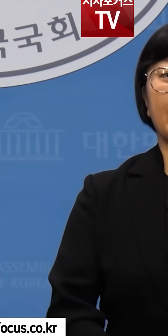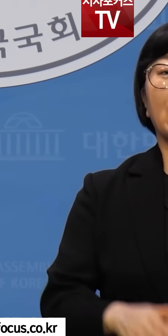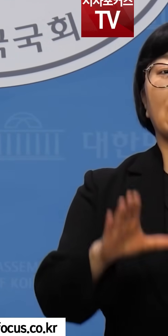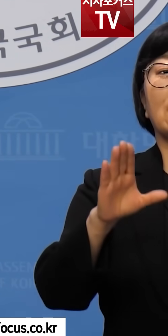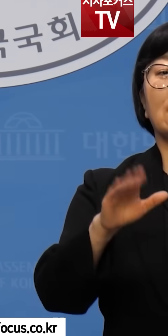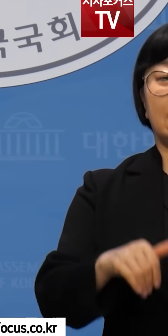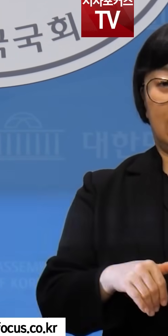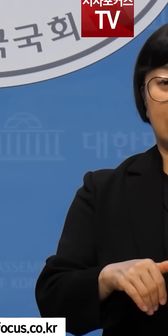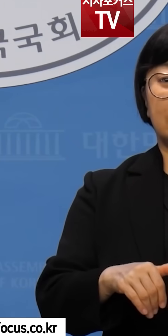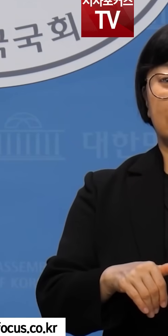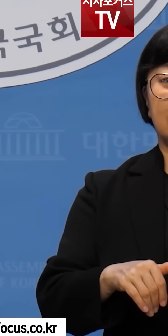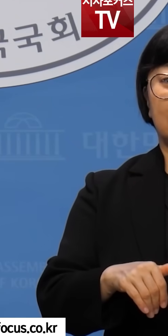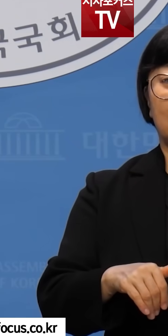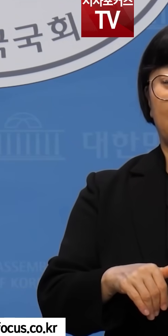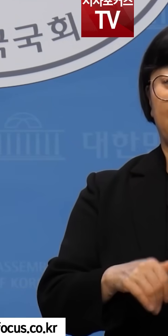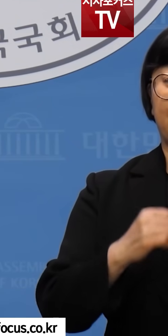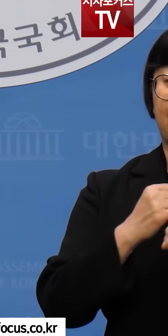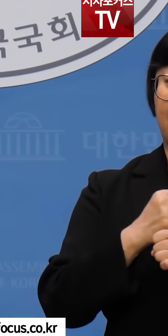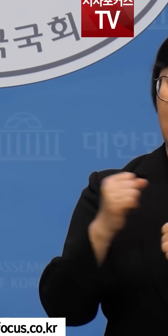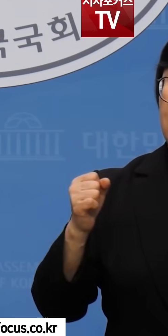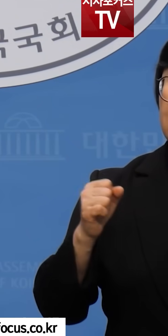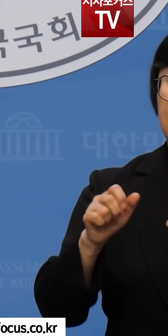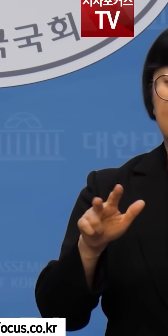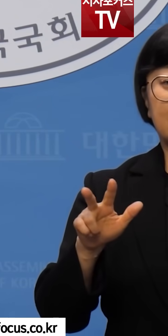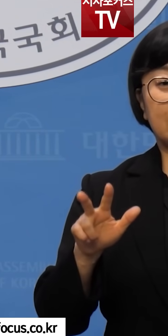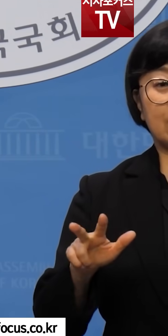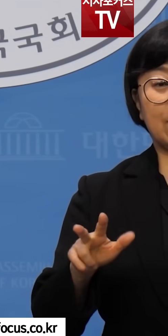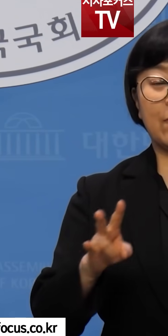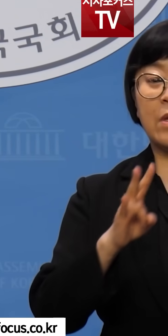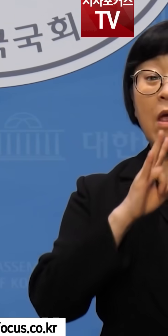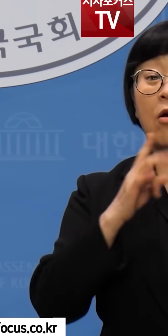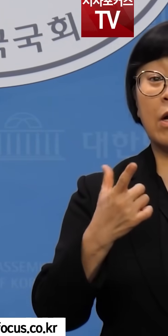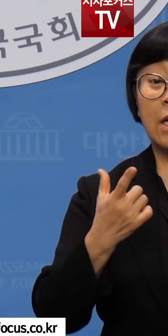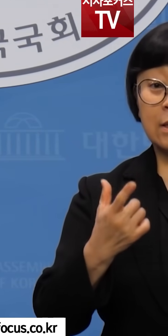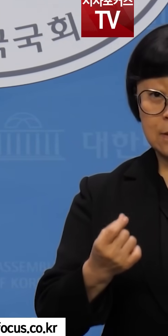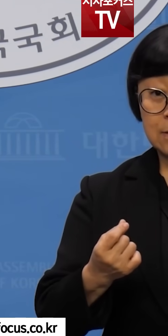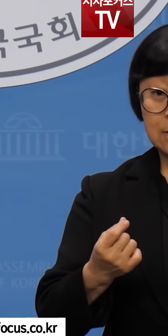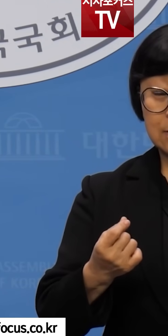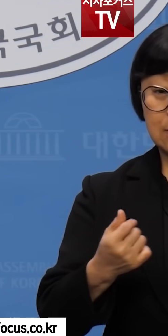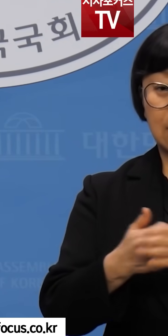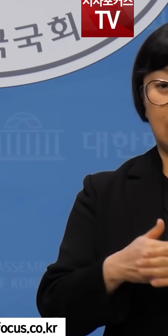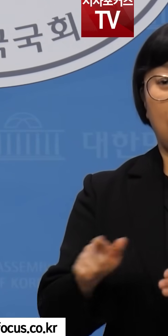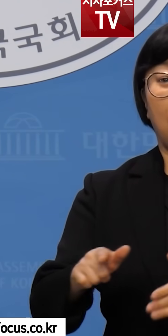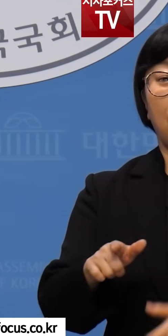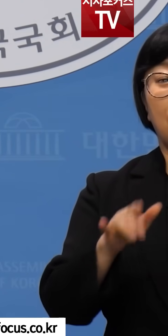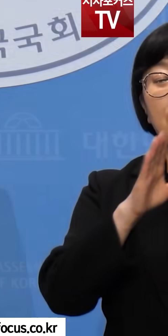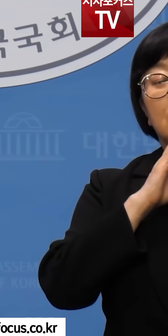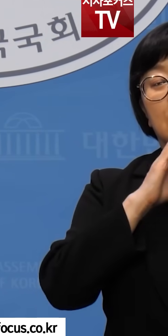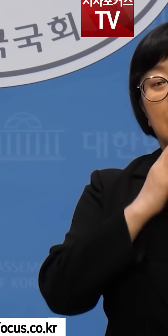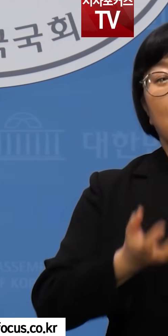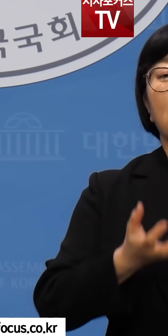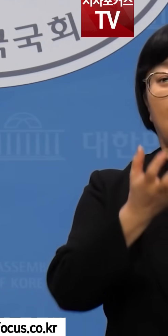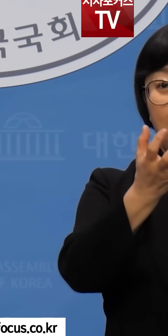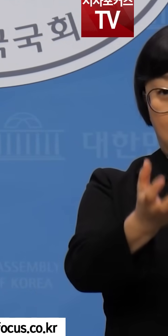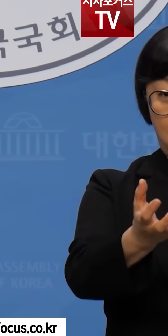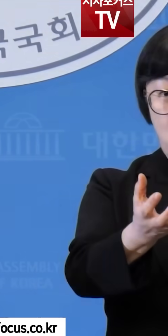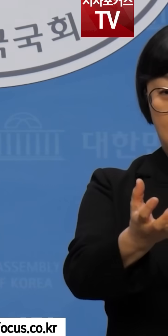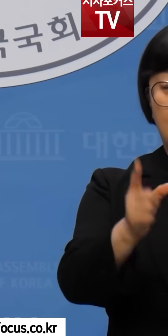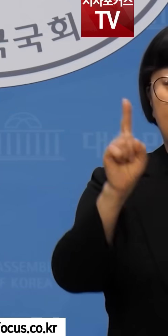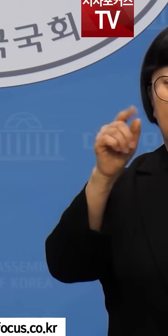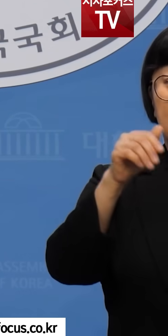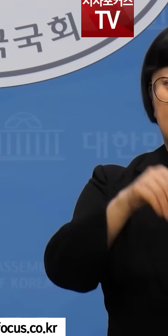그때는 뜬금없었지만 그 말이 예언처럼 저는 정말 일산 서구 고향정에 왔고 한 번의